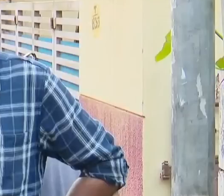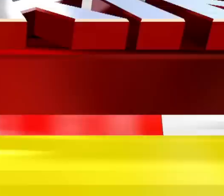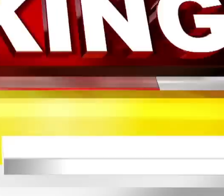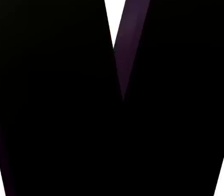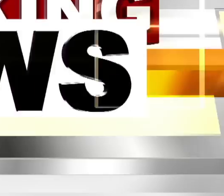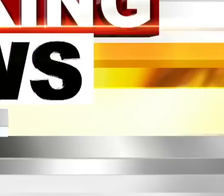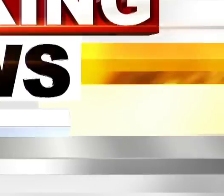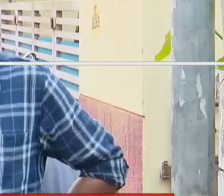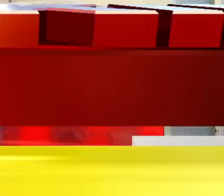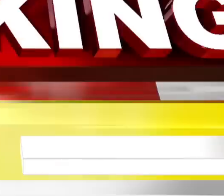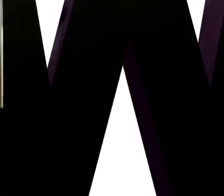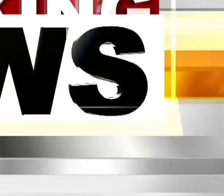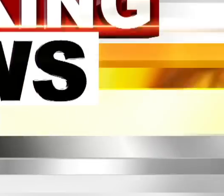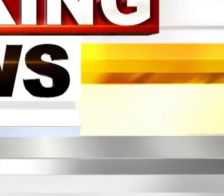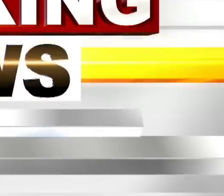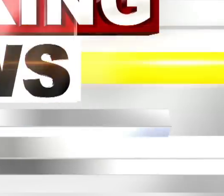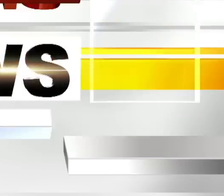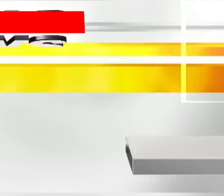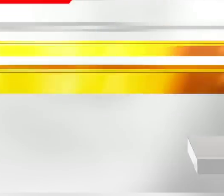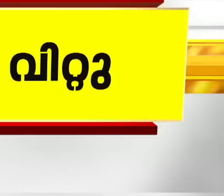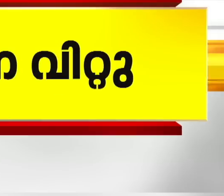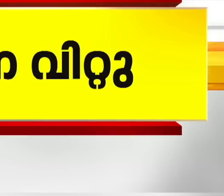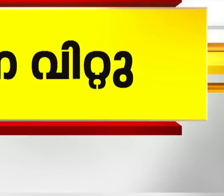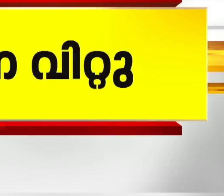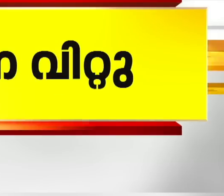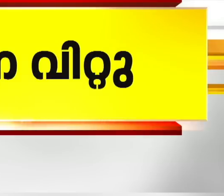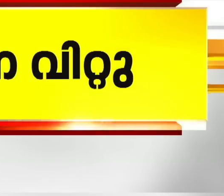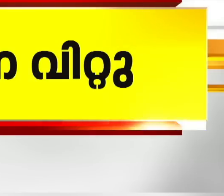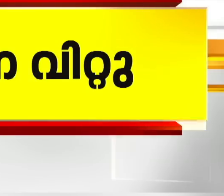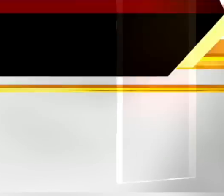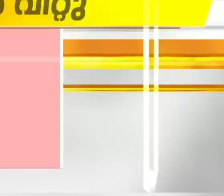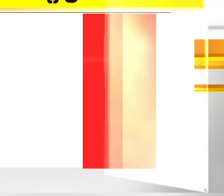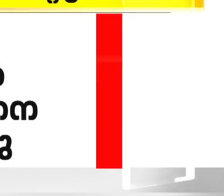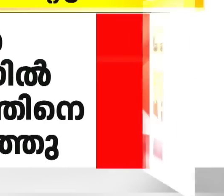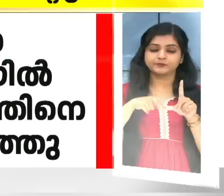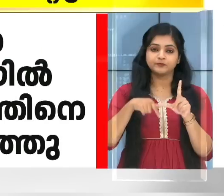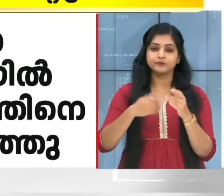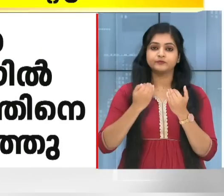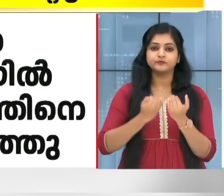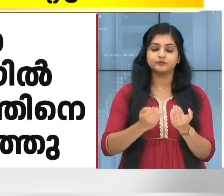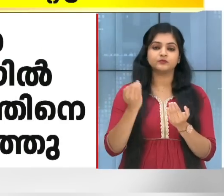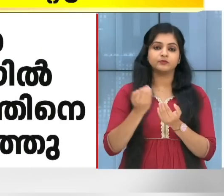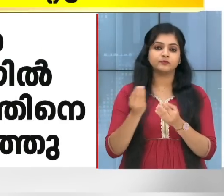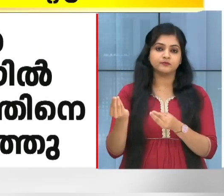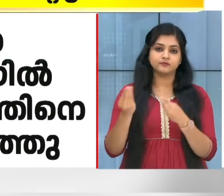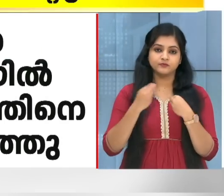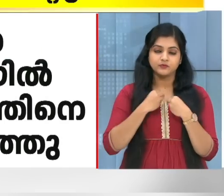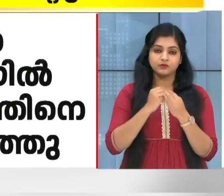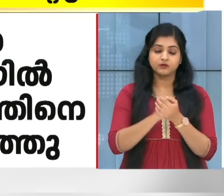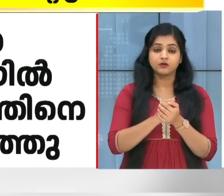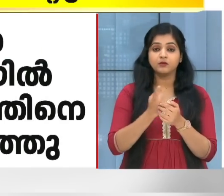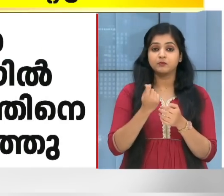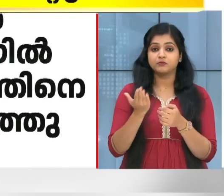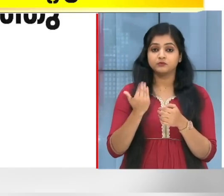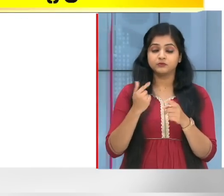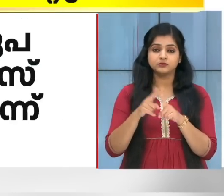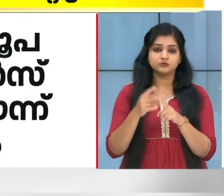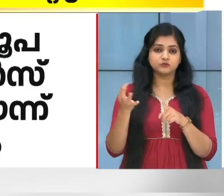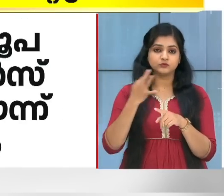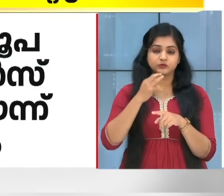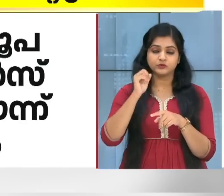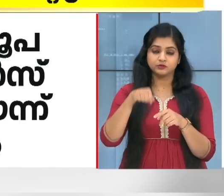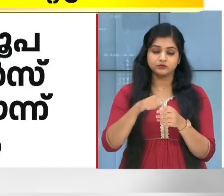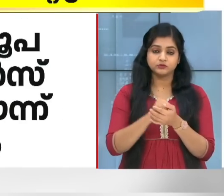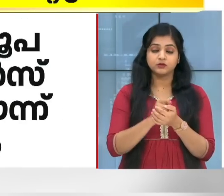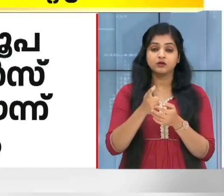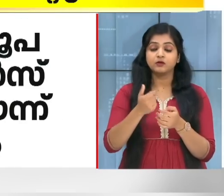കാര്യം, മുൻധാരണ പ്രകാരം ഗർഭം ധരിച്ച് കുട്ടിയെ കൈമാറി അതിന് പണം ആവശ്യപ്പെട്ടു എന്ന് തന്നെയാണ്. അതുകൊണ്ട് തന്നെ അക്കാര്യത്തിൽ ഒരു ഒഫൻസ് ഉണ്ട്, അത് കുറ്റകരമായ ഒരു കാര്യം തന്നെയാണ്.